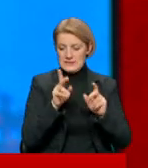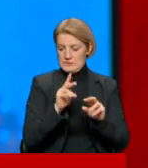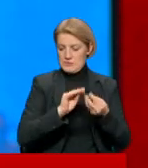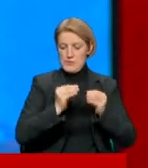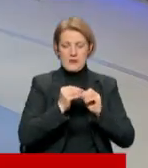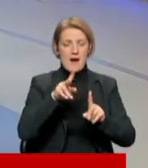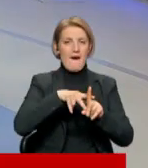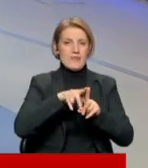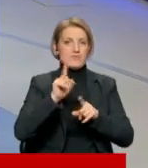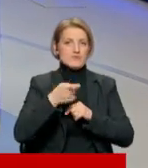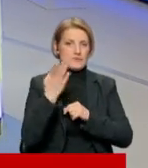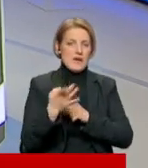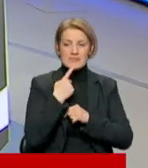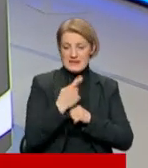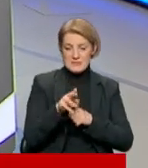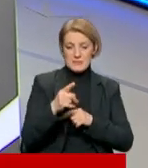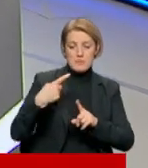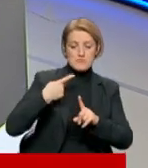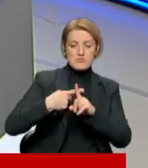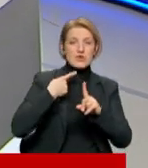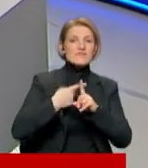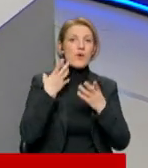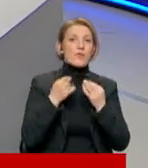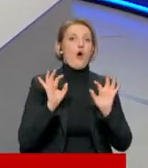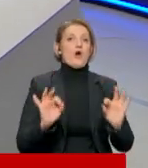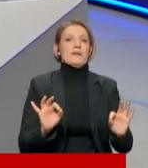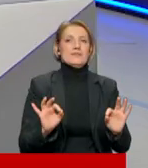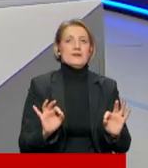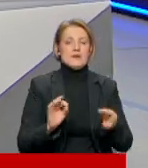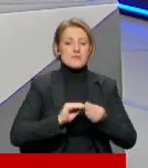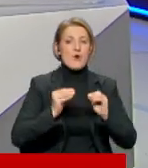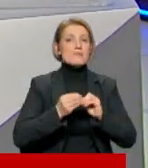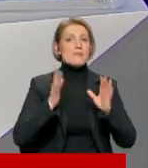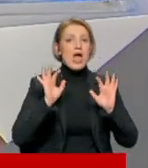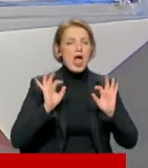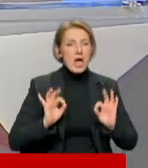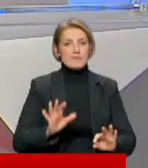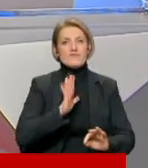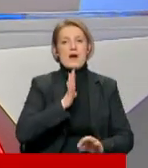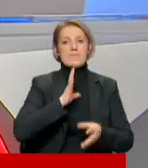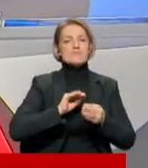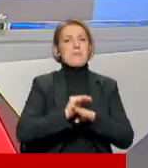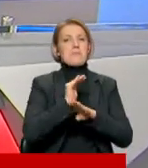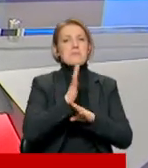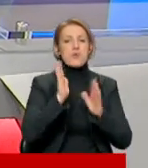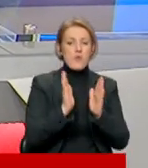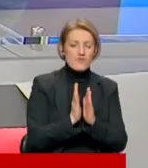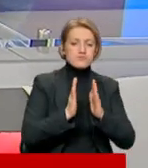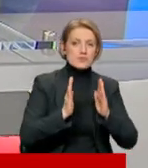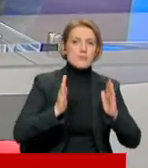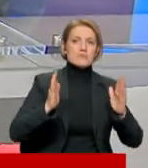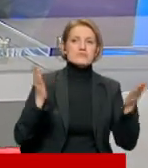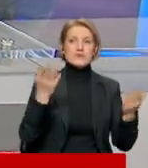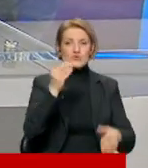sorunlara katkıda bulunmak. Dediğim gibi pozitif olmak önemli. Sorunlar hep var hayatımızda. Bu sorunların kimisi büyük, kimisi Hep daha ya,